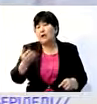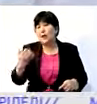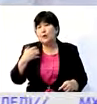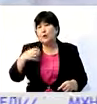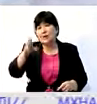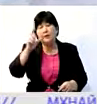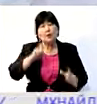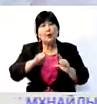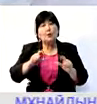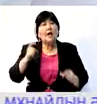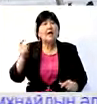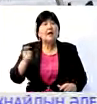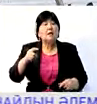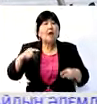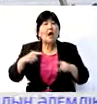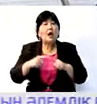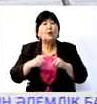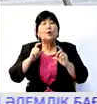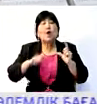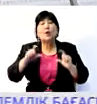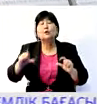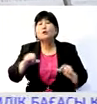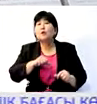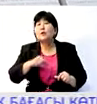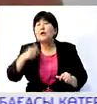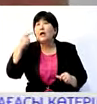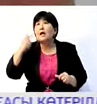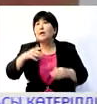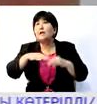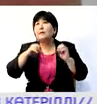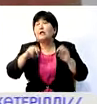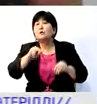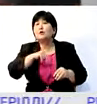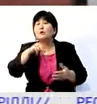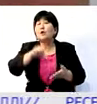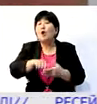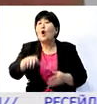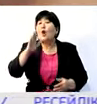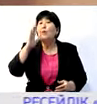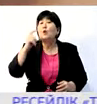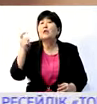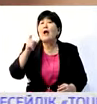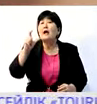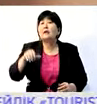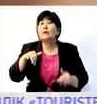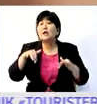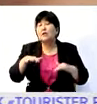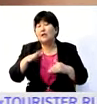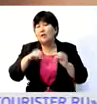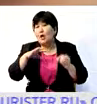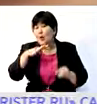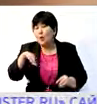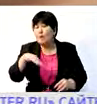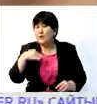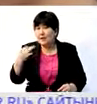мемлекеттік университетінің химик-технология үйірмесінің студенттері өздерінің ғылыми тәжірибелік жұмысын көрсетті. Болашақ химиктердің жасаған тәжірибесі